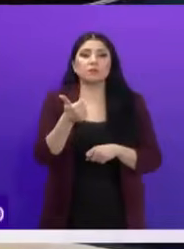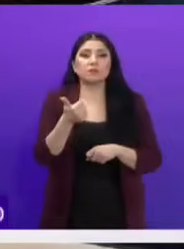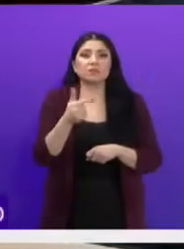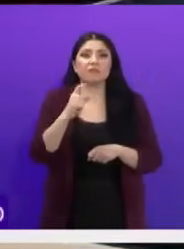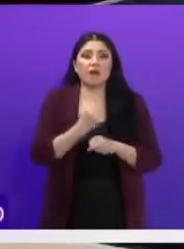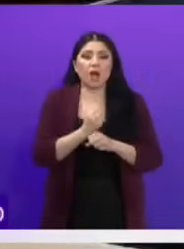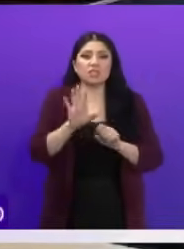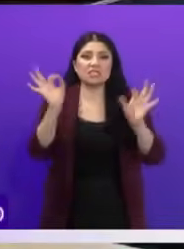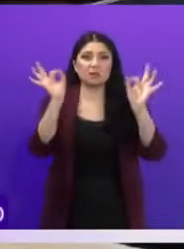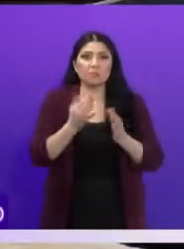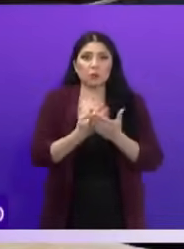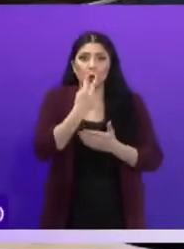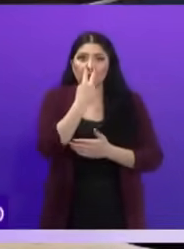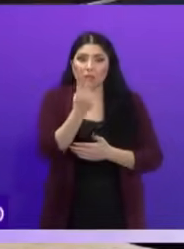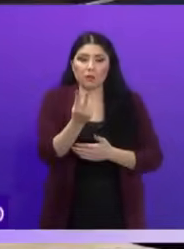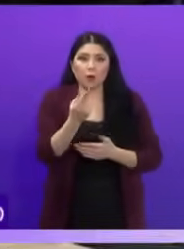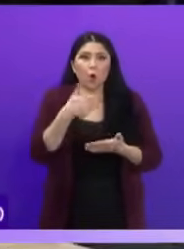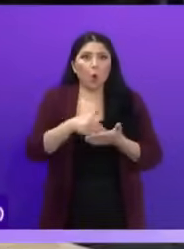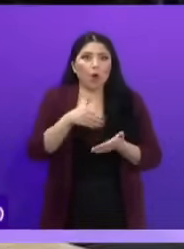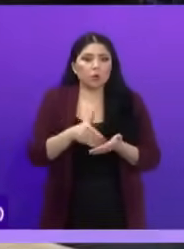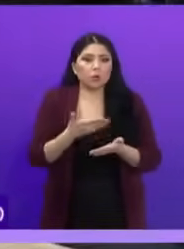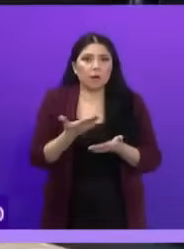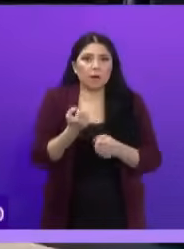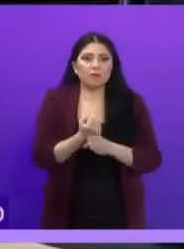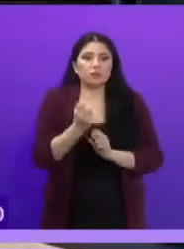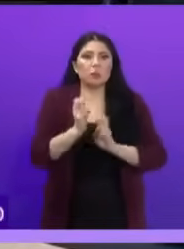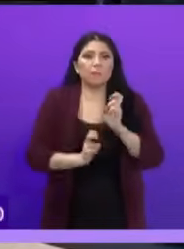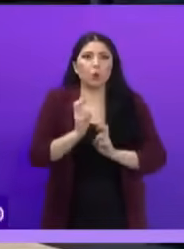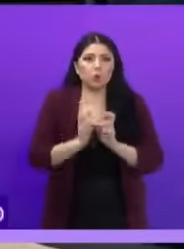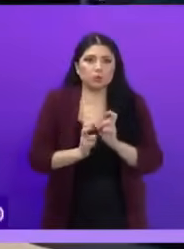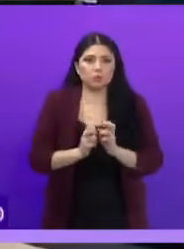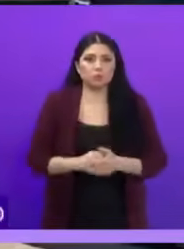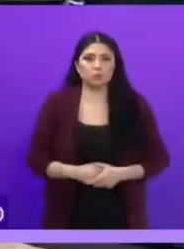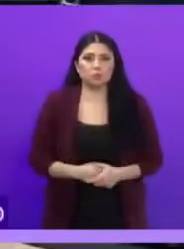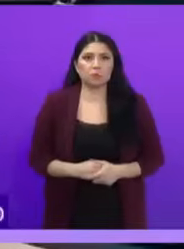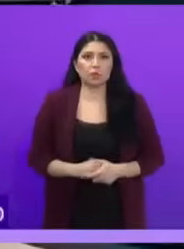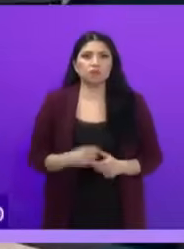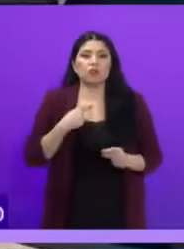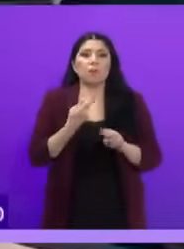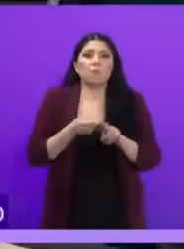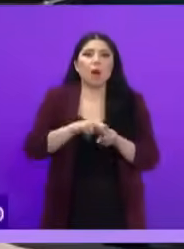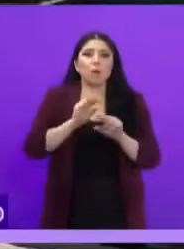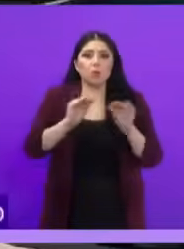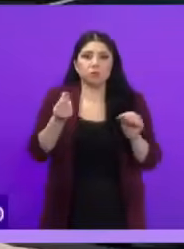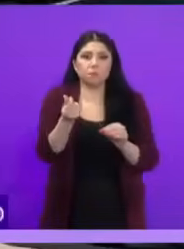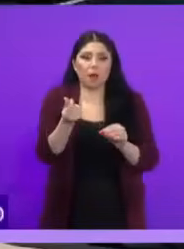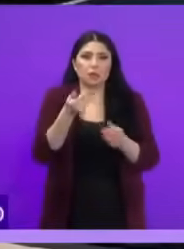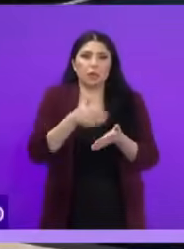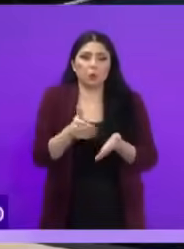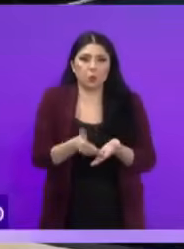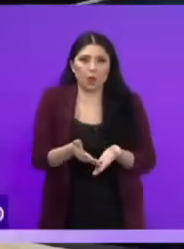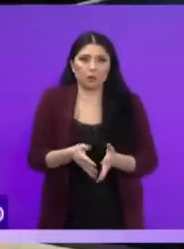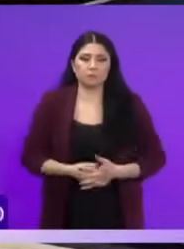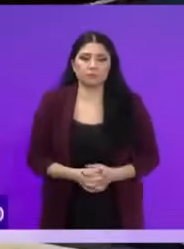scăderi, pentru că noi vedem costurile pe care le avem, costurile de producție, din ce în ce mai mari. Și, pe de